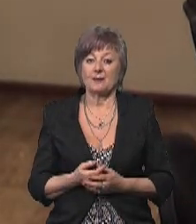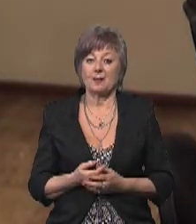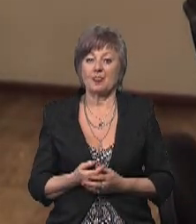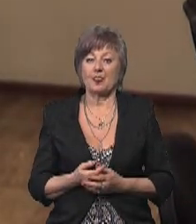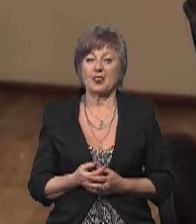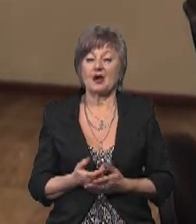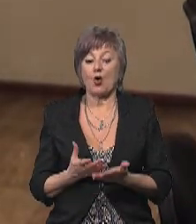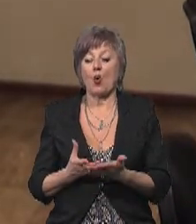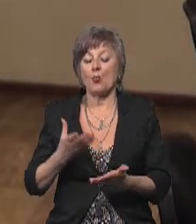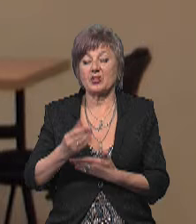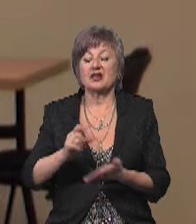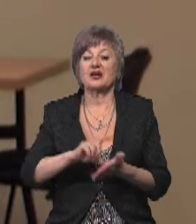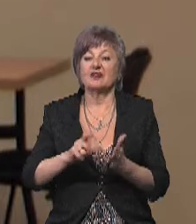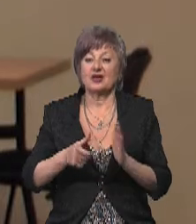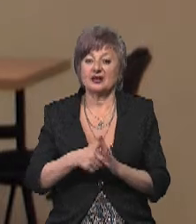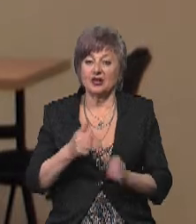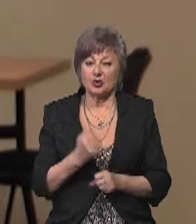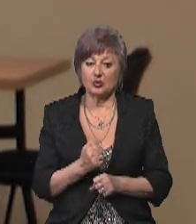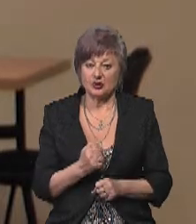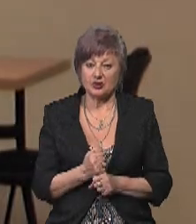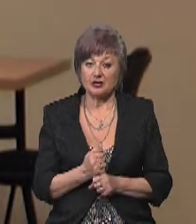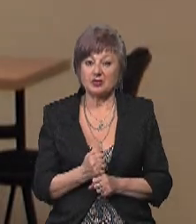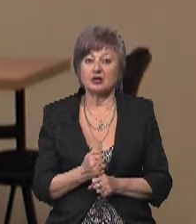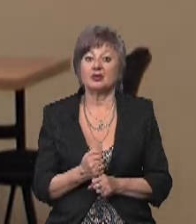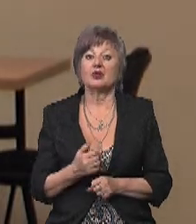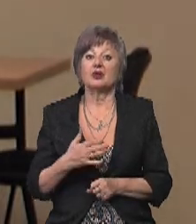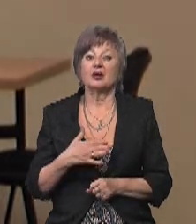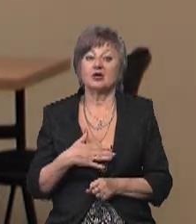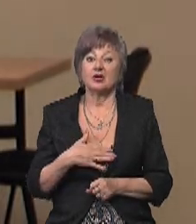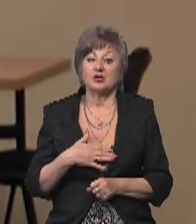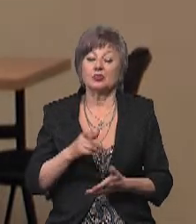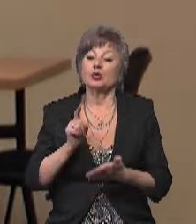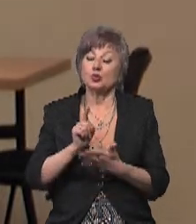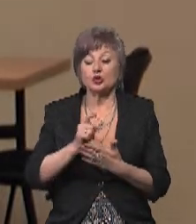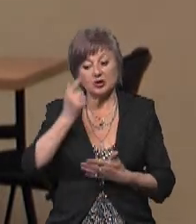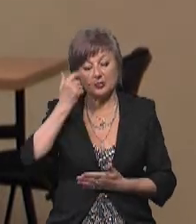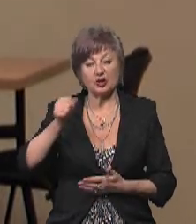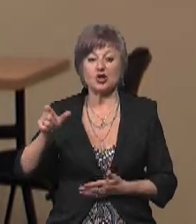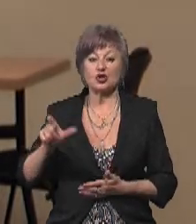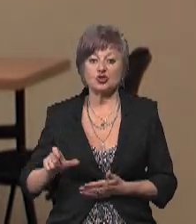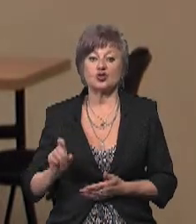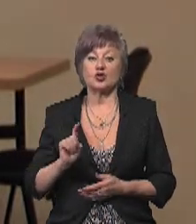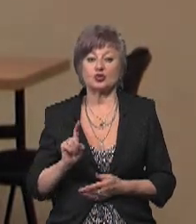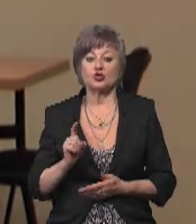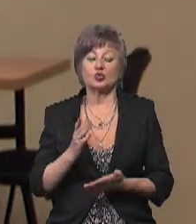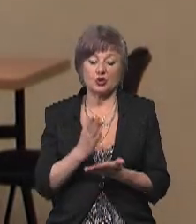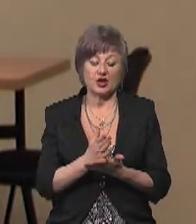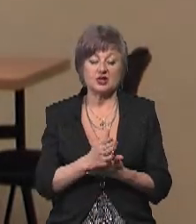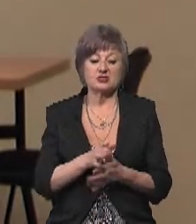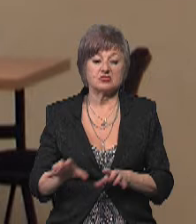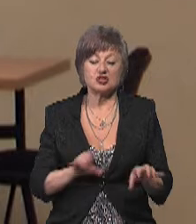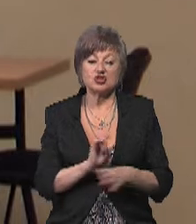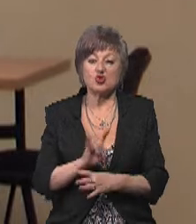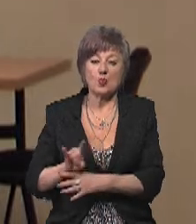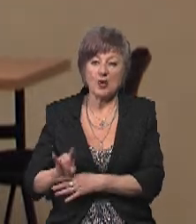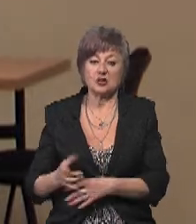оплати комунальних. Ми насамперед завжди повинні предупредити людину, що ходять шахраї. Якщо до